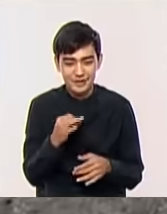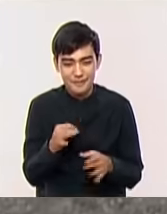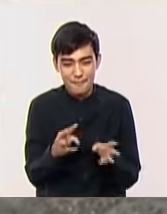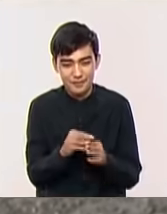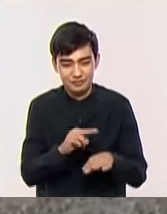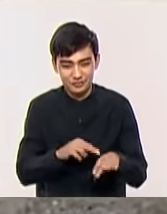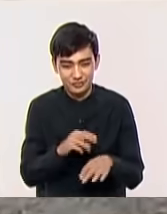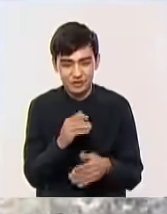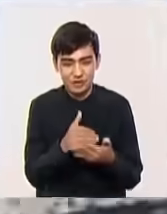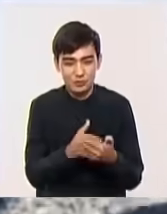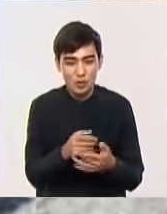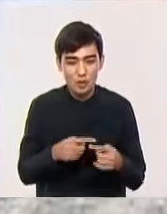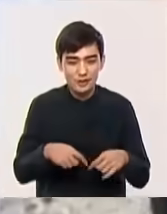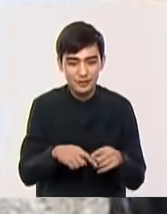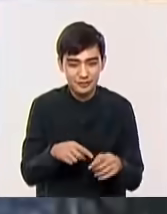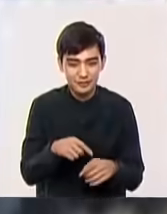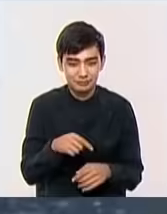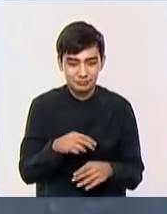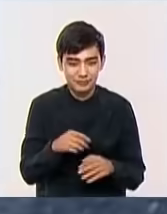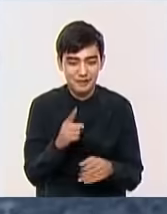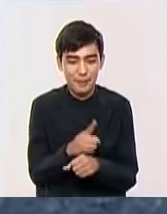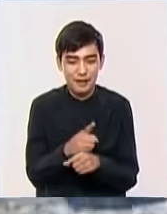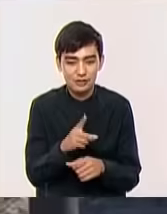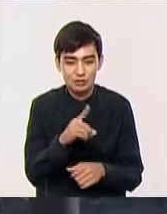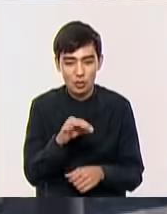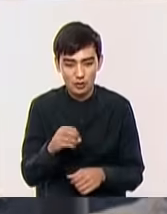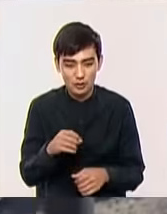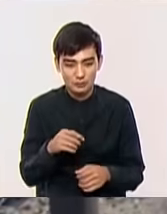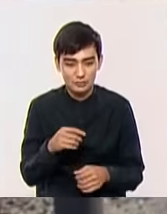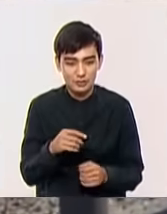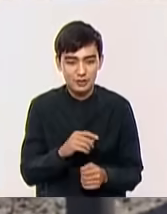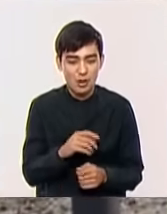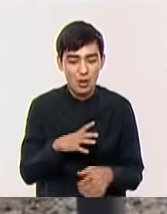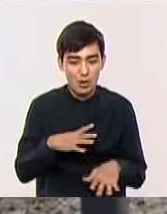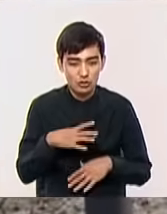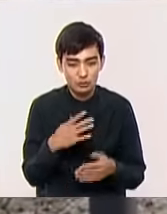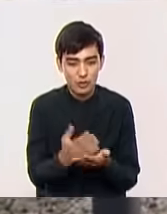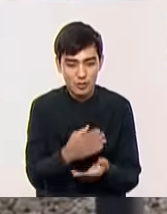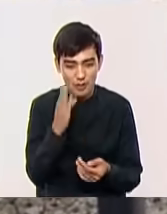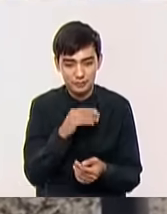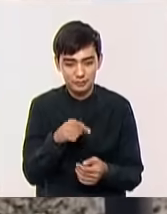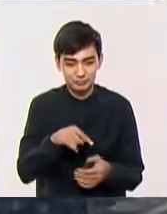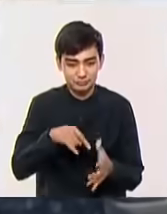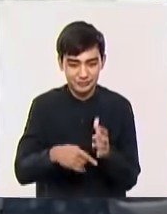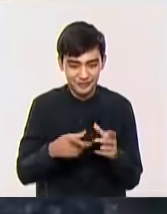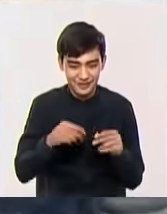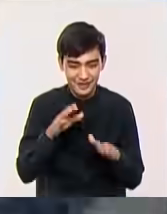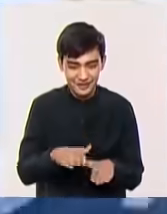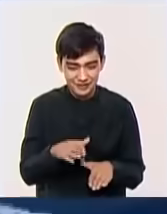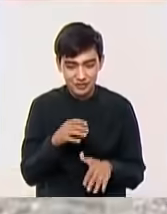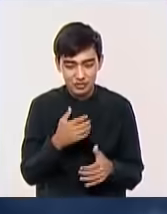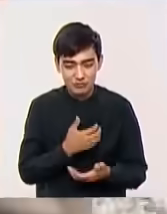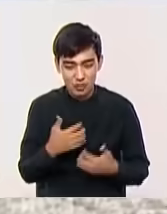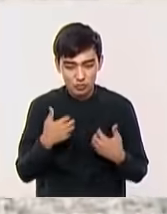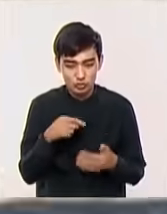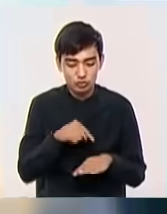сотрудниками режимного отдела проводят обходы запретной зоны. Лошадь же помогает найти подкопы и оседание грунта. Эти животные